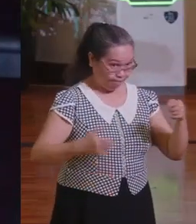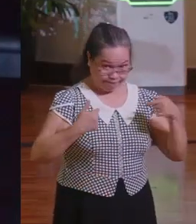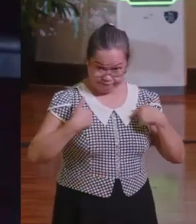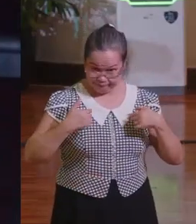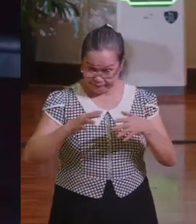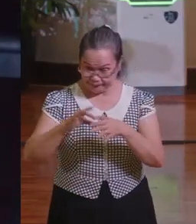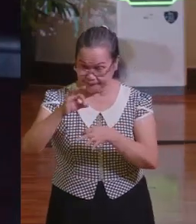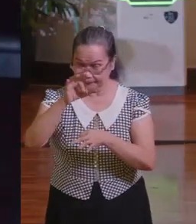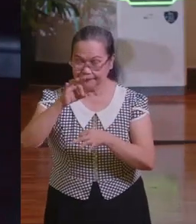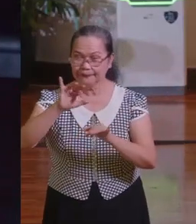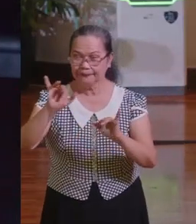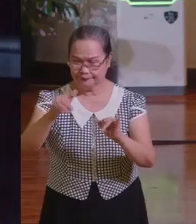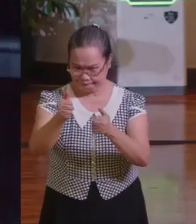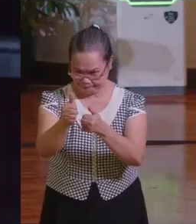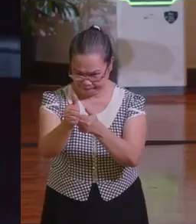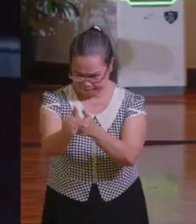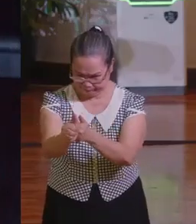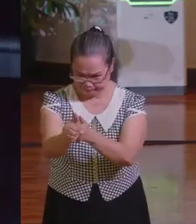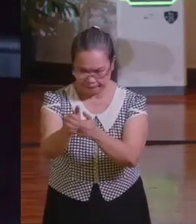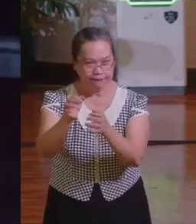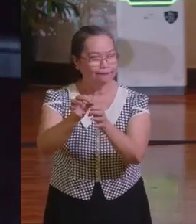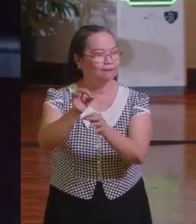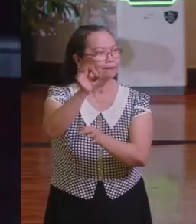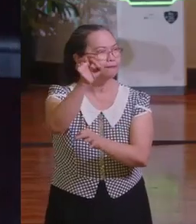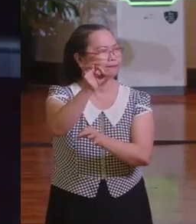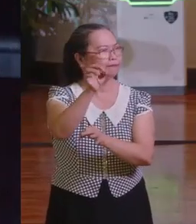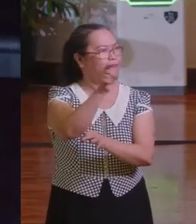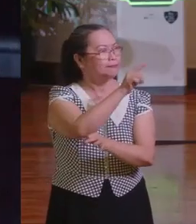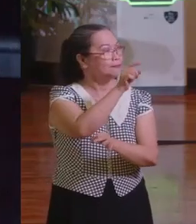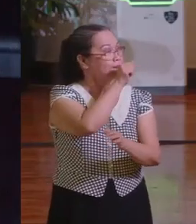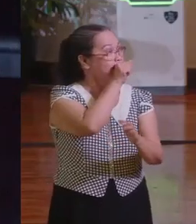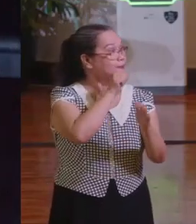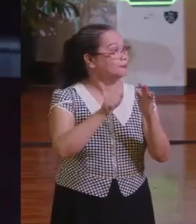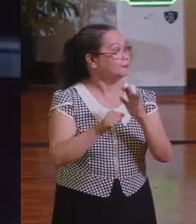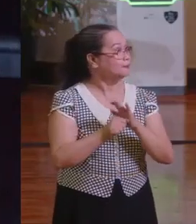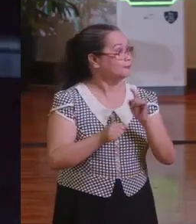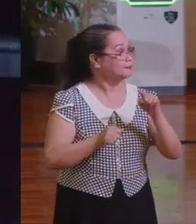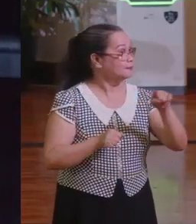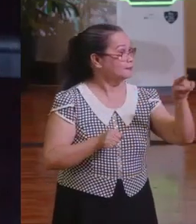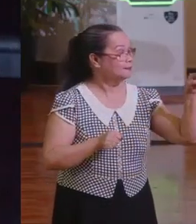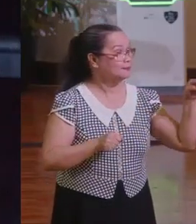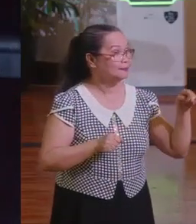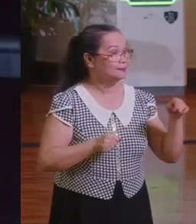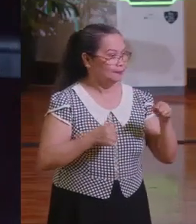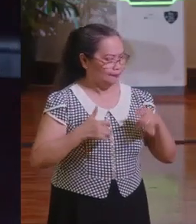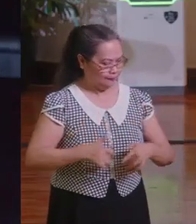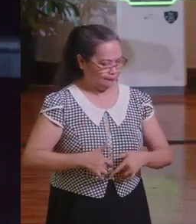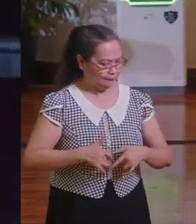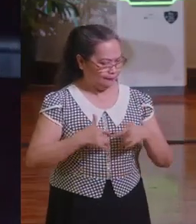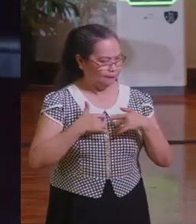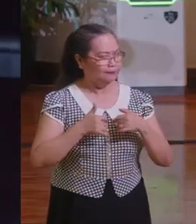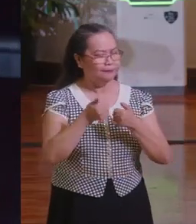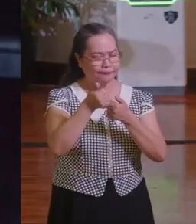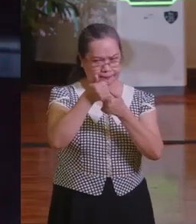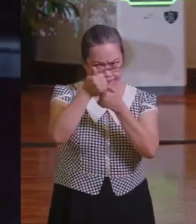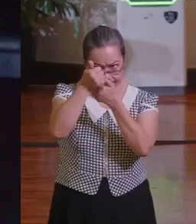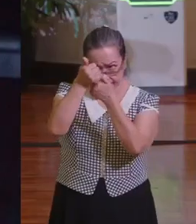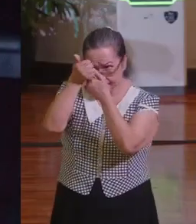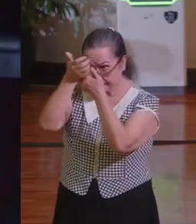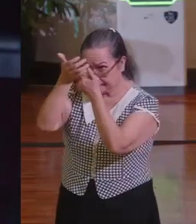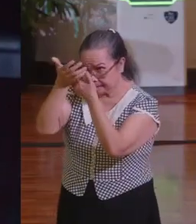us also keep in step with the Spirit. Ang sekreto po ay tayo ay namumuhay ayon